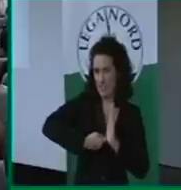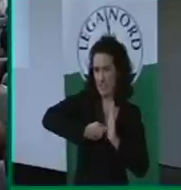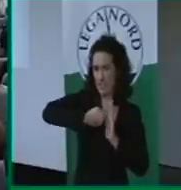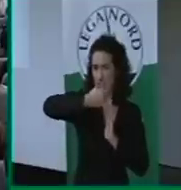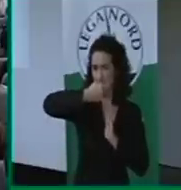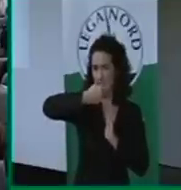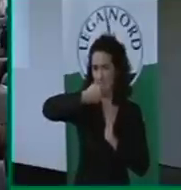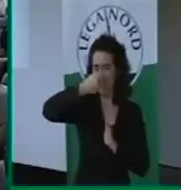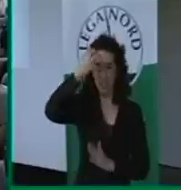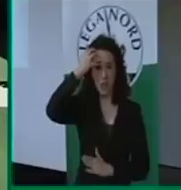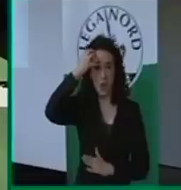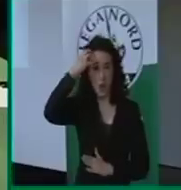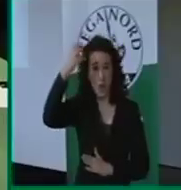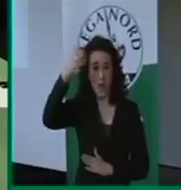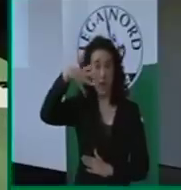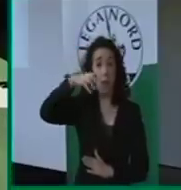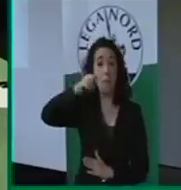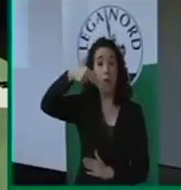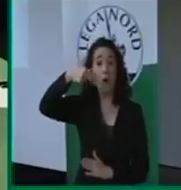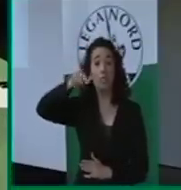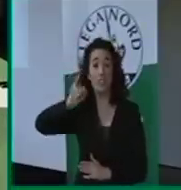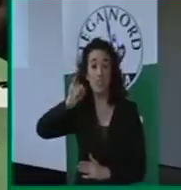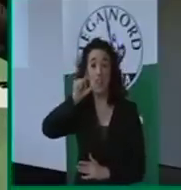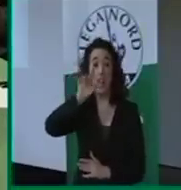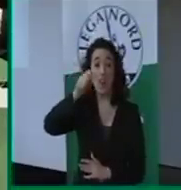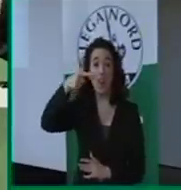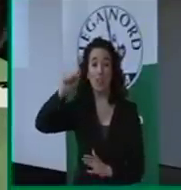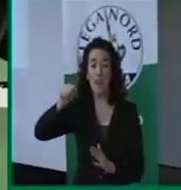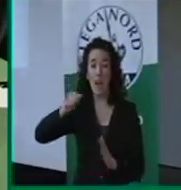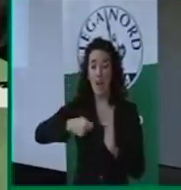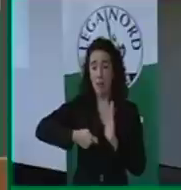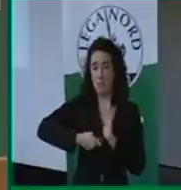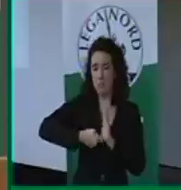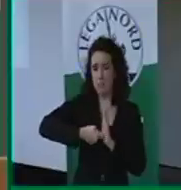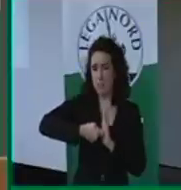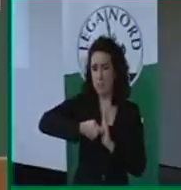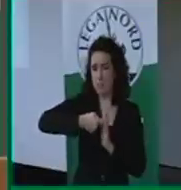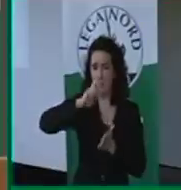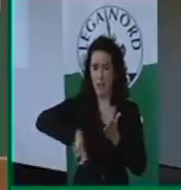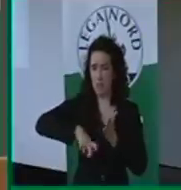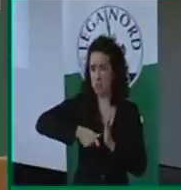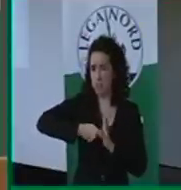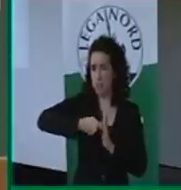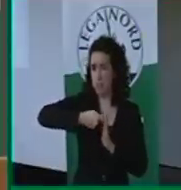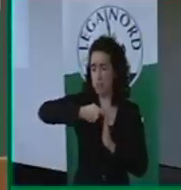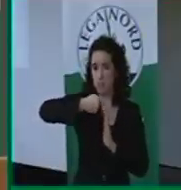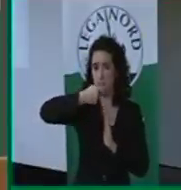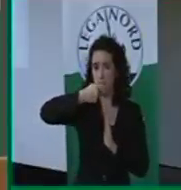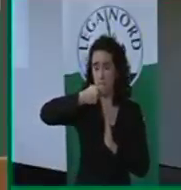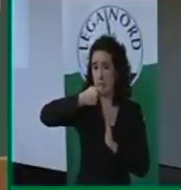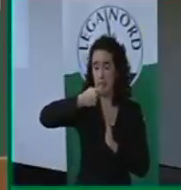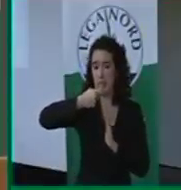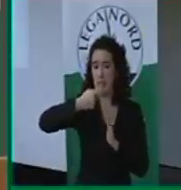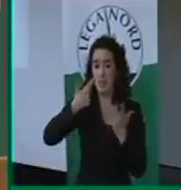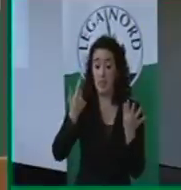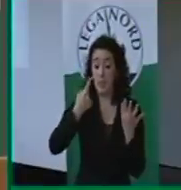eletta è andata fuori da ogni da ogni senso perché comunque chi fa azienda Anche piccole aziende e Ricordiamoci